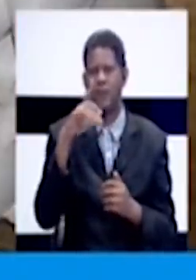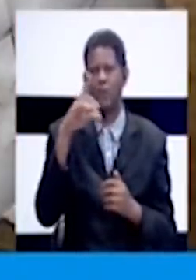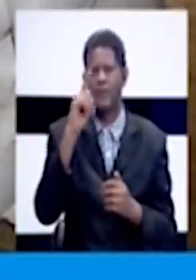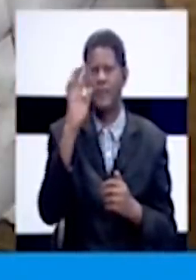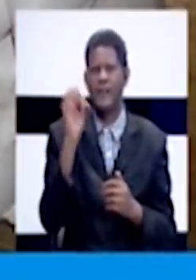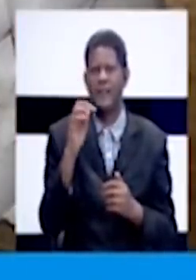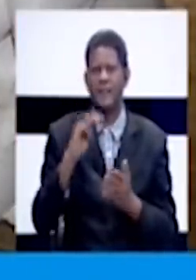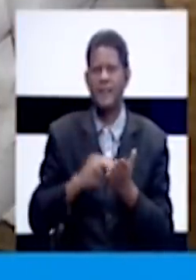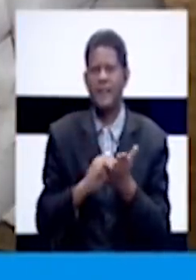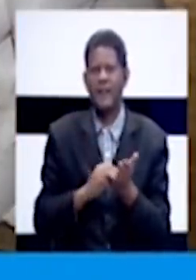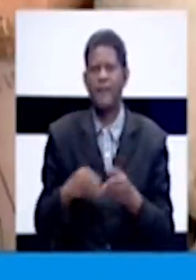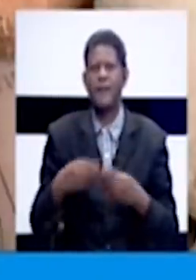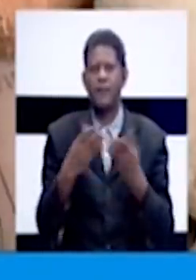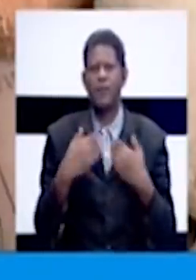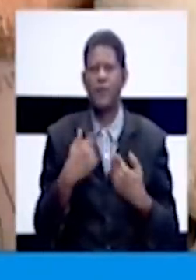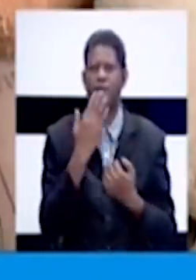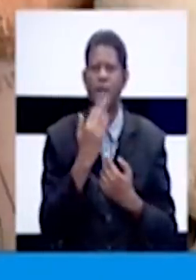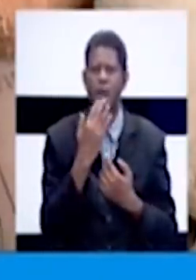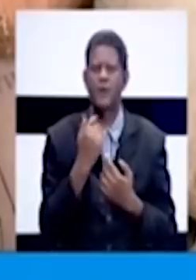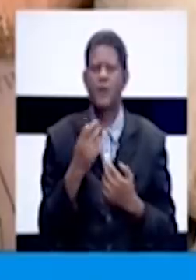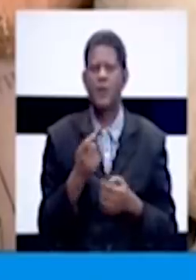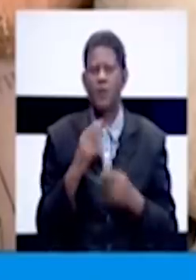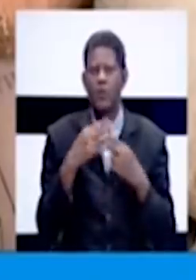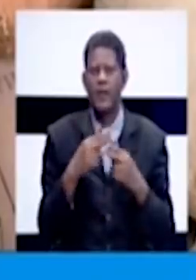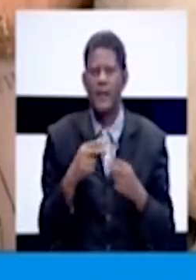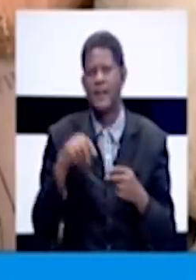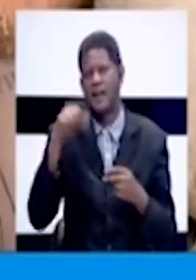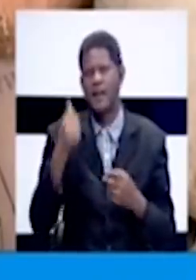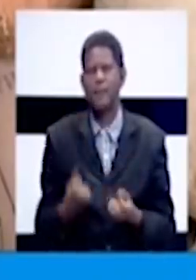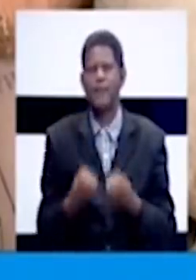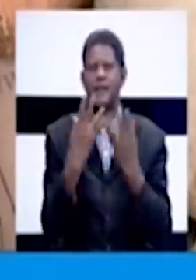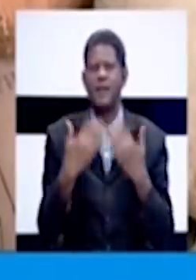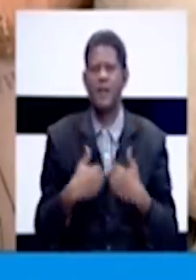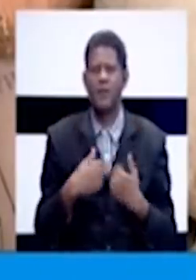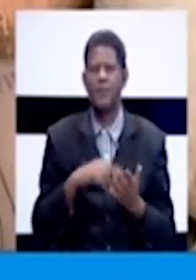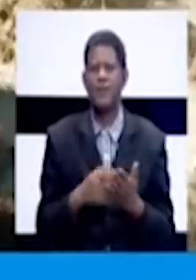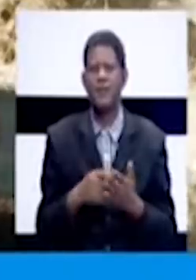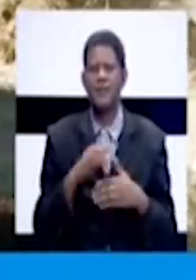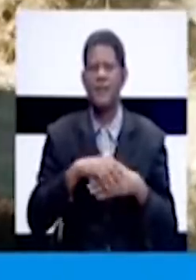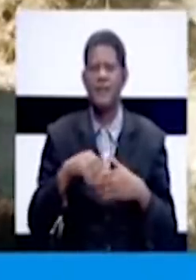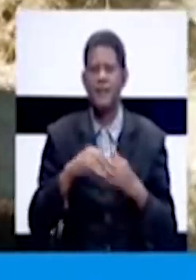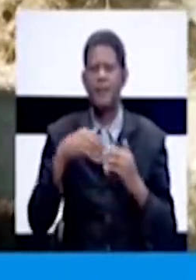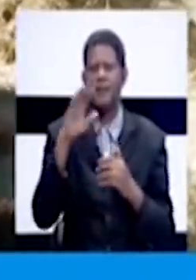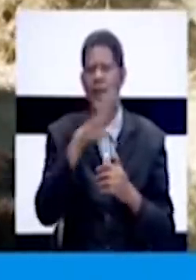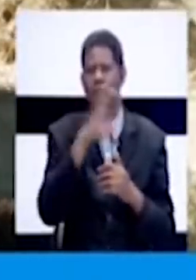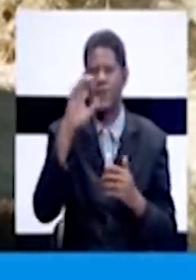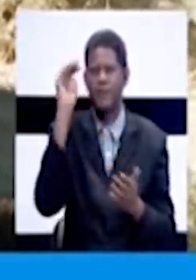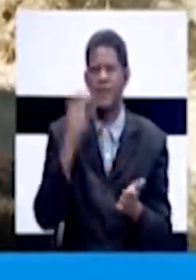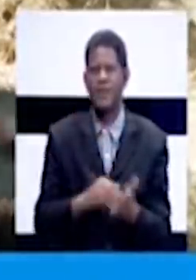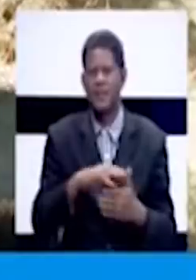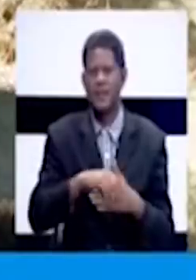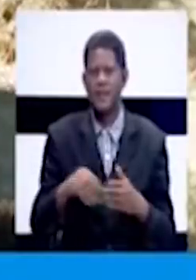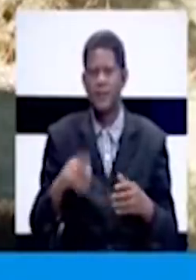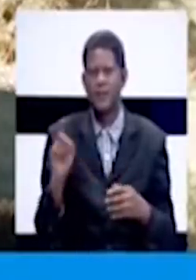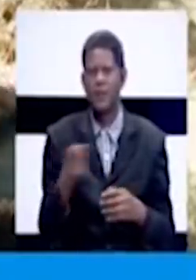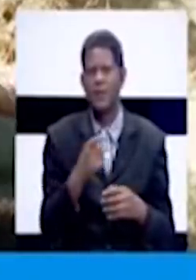ጣፍ ኣበርኪተሎ ማለት እዩ። ሽኮር፣ እንቆላሊሕ ካሊእ ብበዝሐ ኣሎ ማለት እዩ። ገንዘብ እውን ልዕሊ 500,000